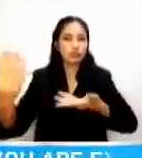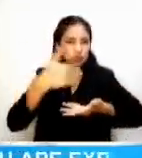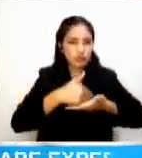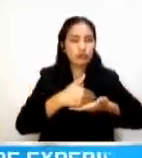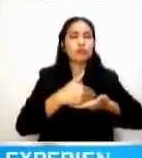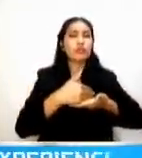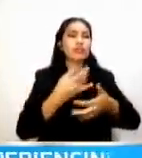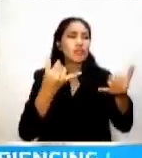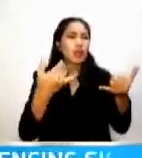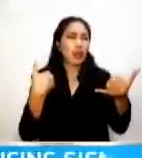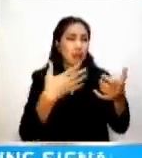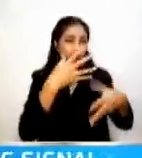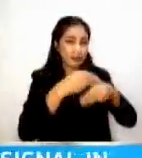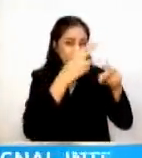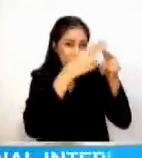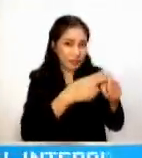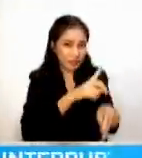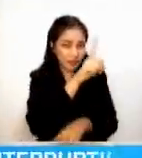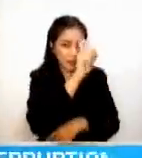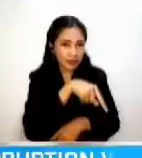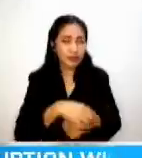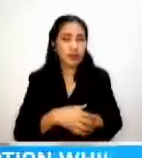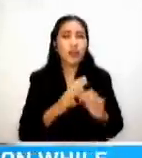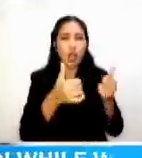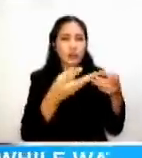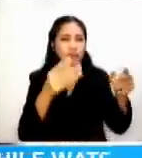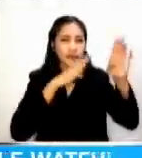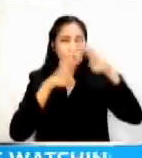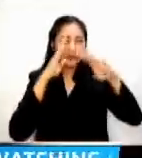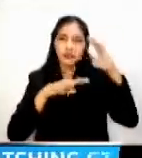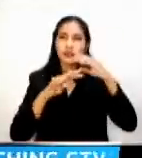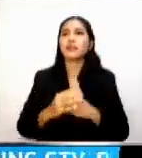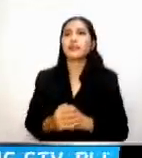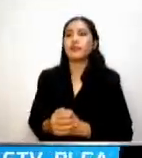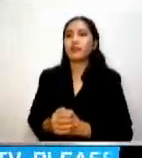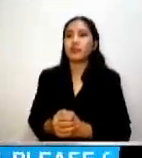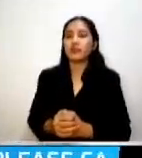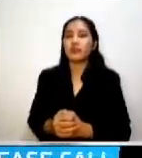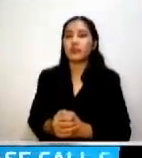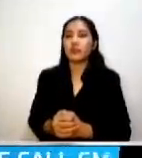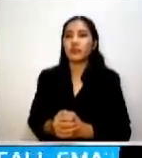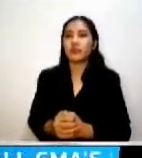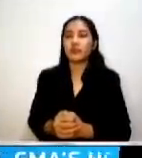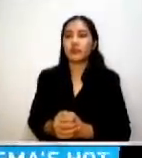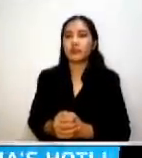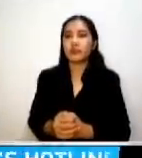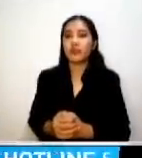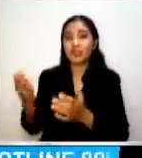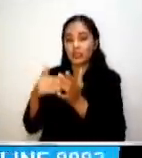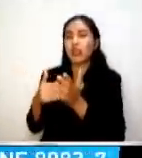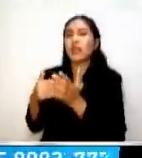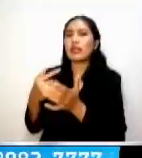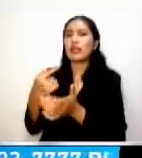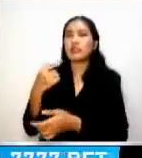paano po ma-address yung mga ganitong concern? Okay, again, sabi nga po natin, it's the local government units no, who has